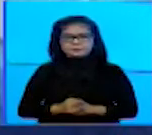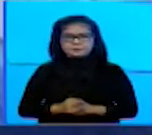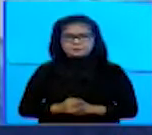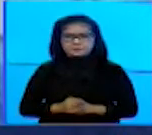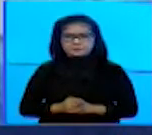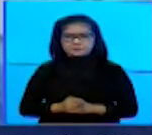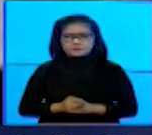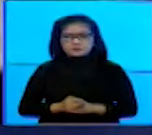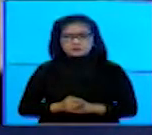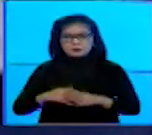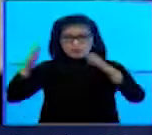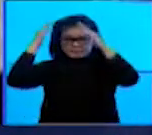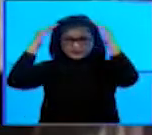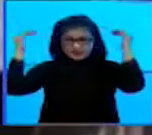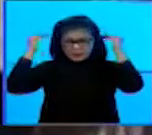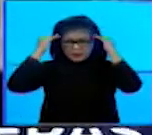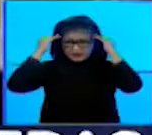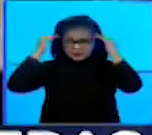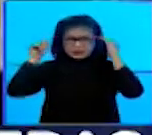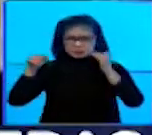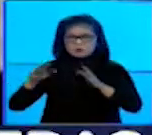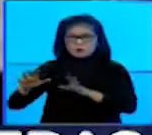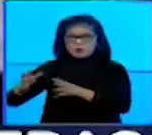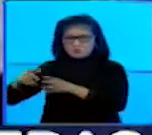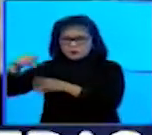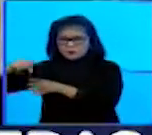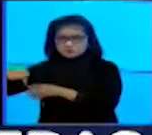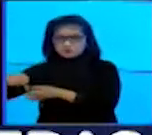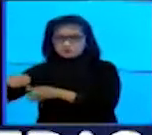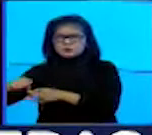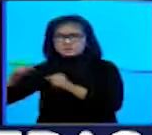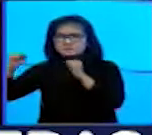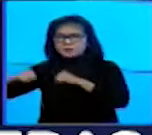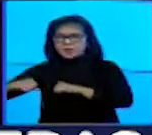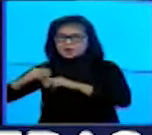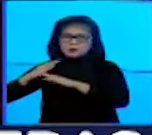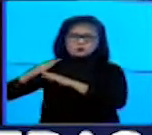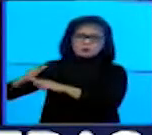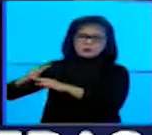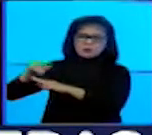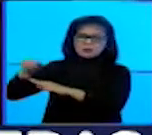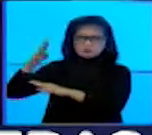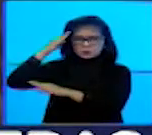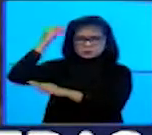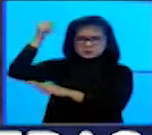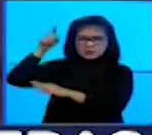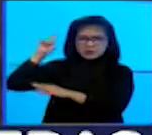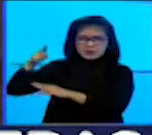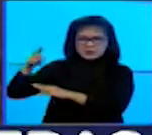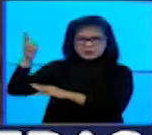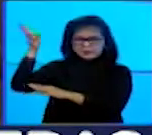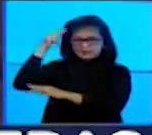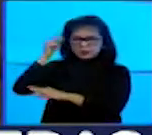Gabungan kelompok tani di Desa Sugiwaras, Jawa Timur sepakat menolak rencana pemerintah untuk mengimpor beras. Menurut petani, wacana impor beras